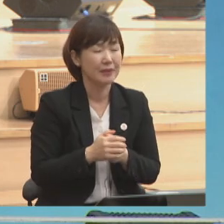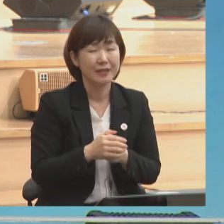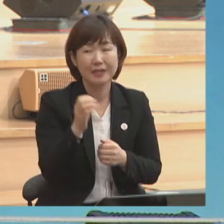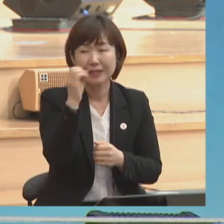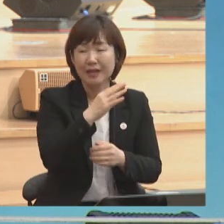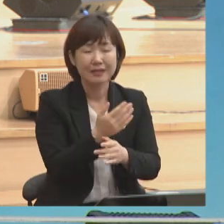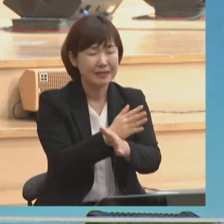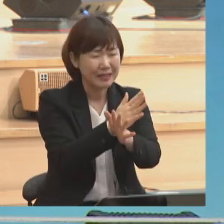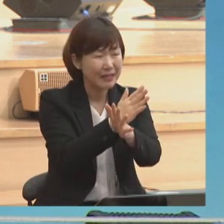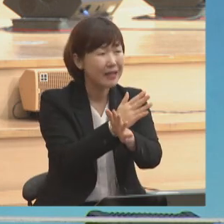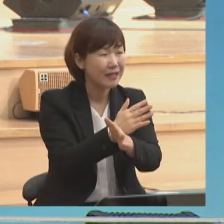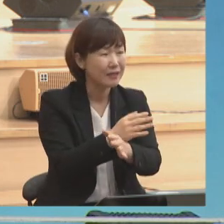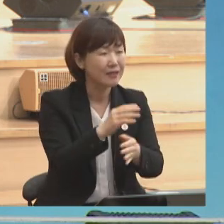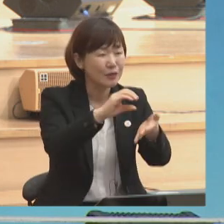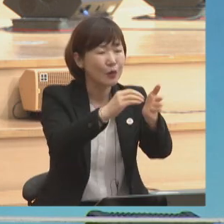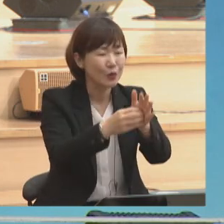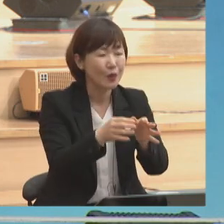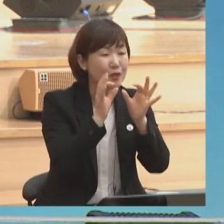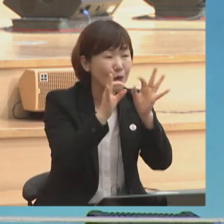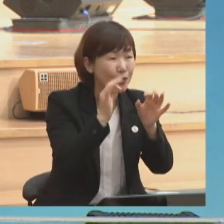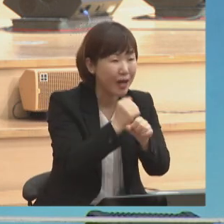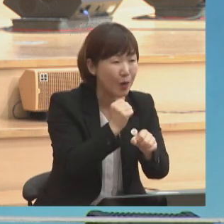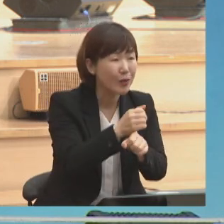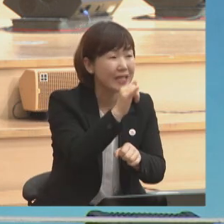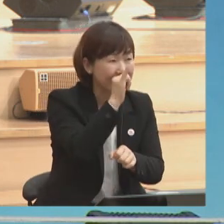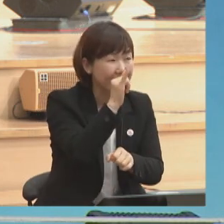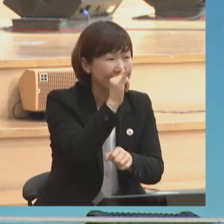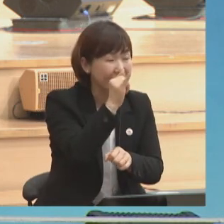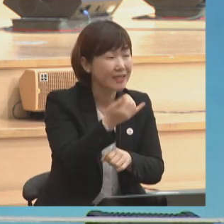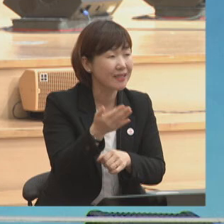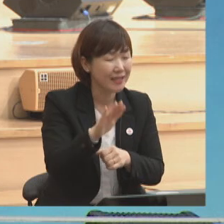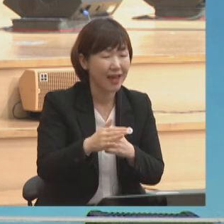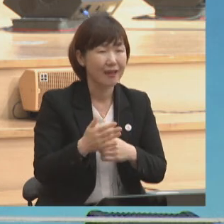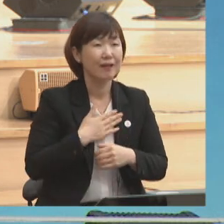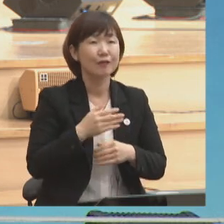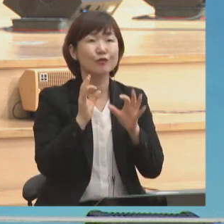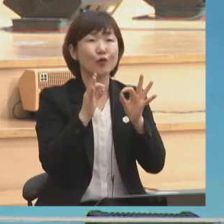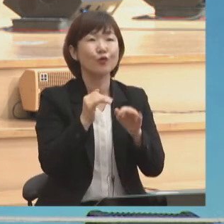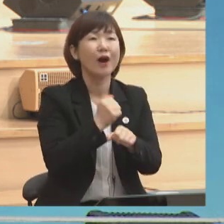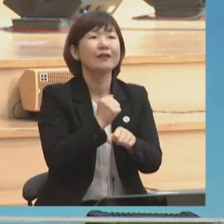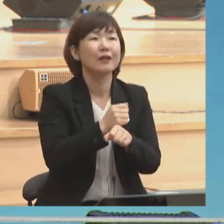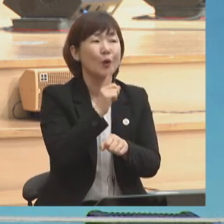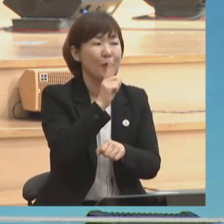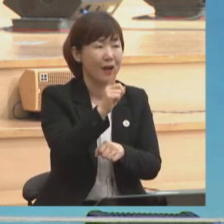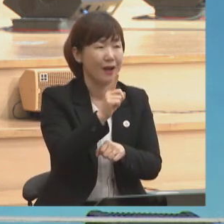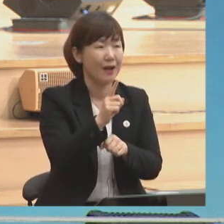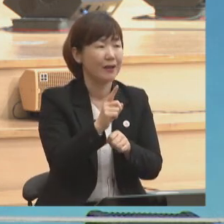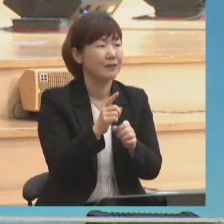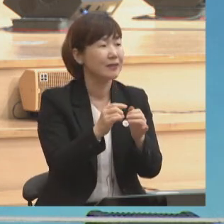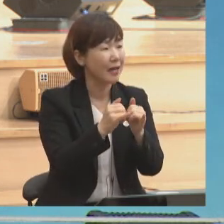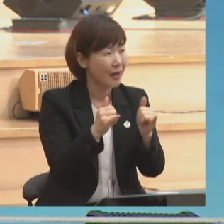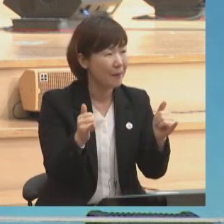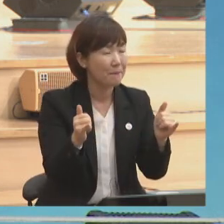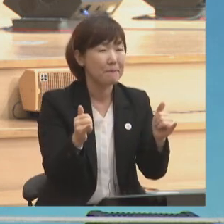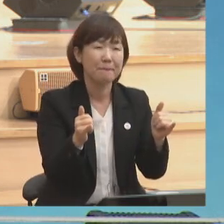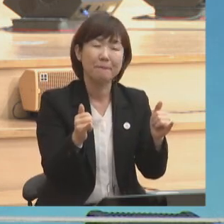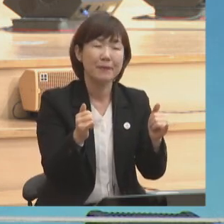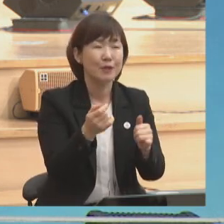장난치는 정도로 전도를 하고 있는데 그걸 전도하고 있다고 말하는 사람, 그렇게 말하면 안